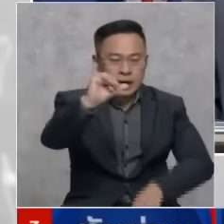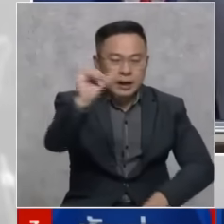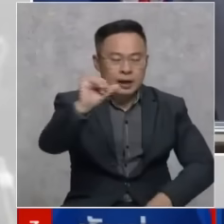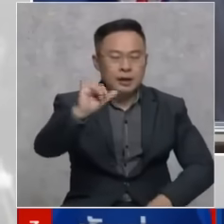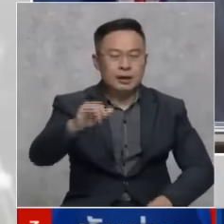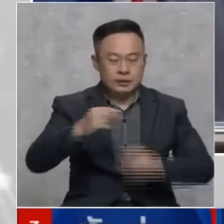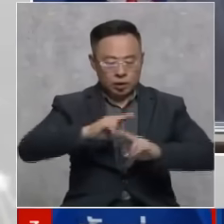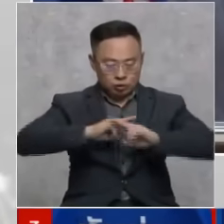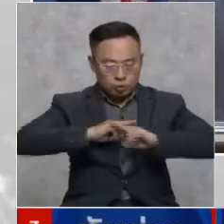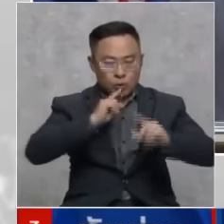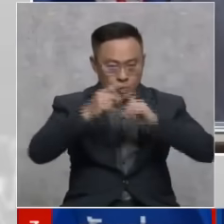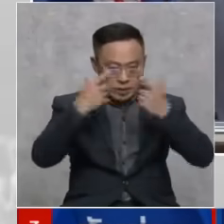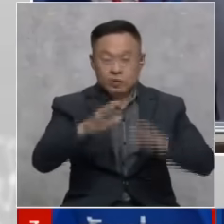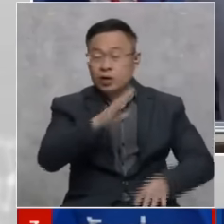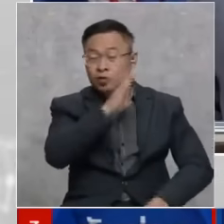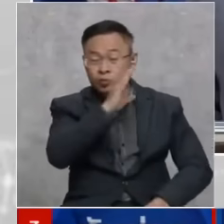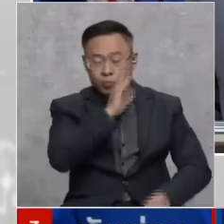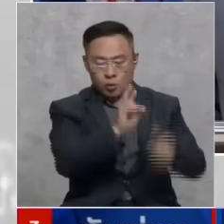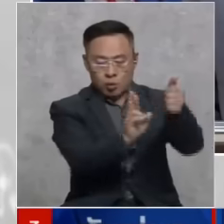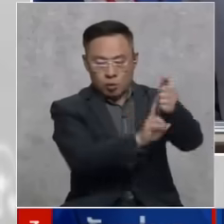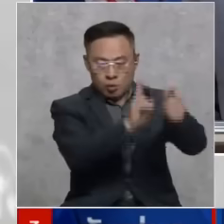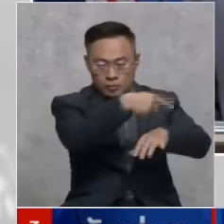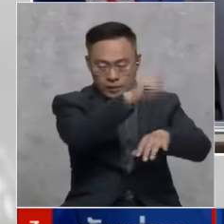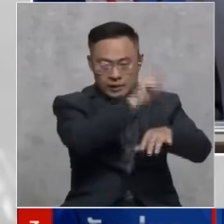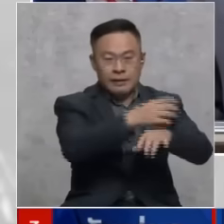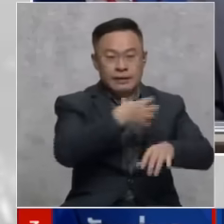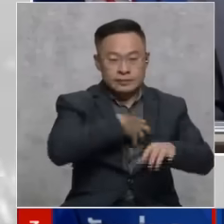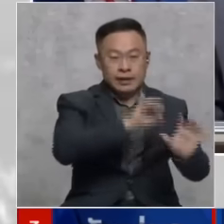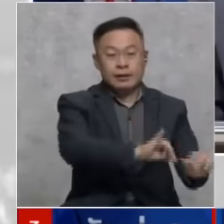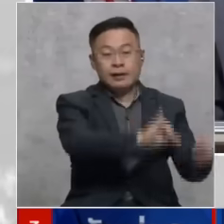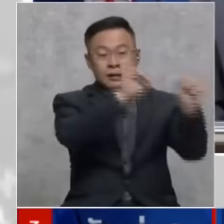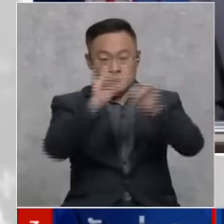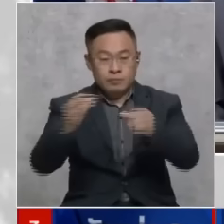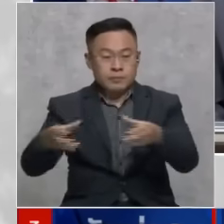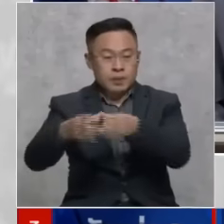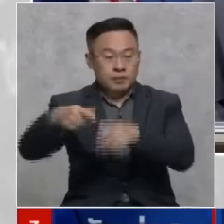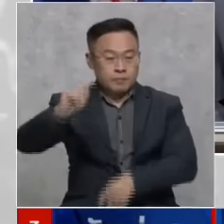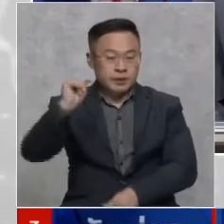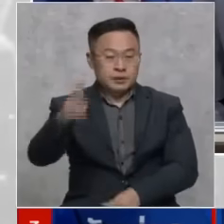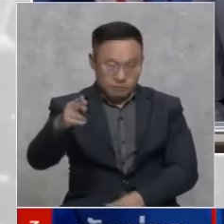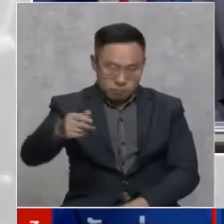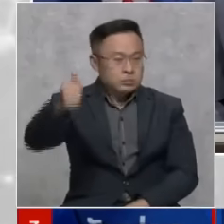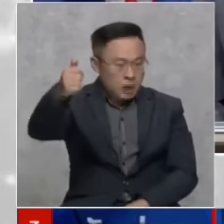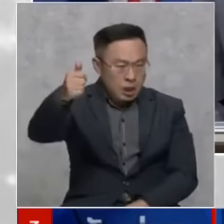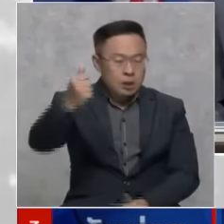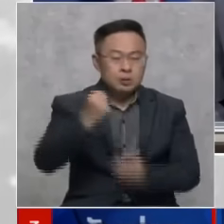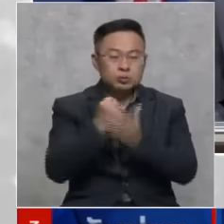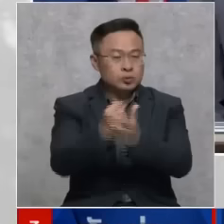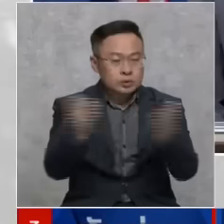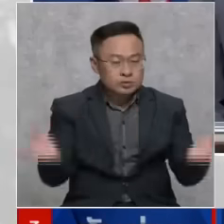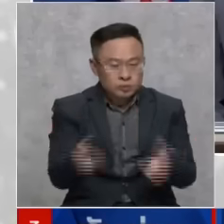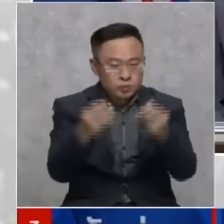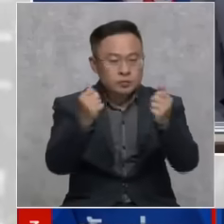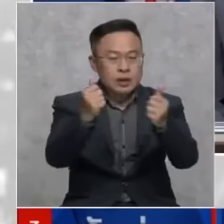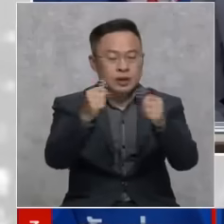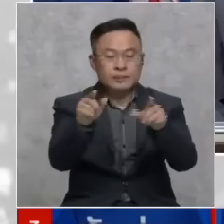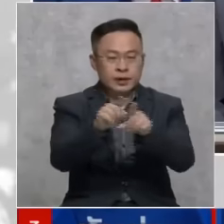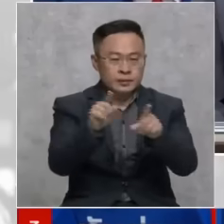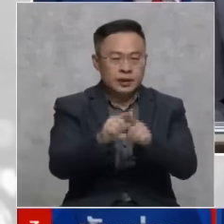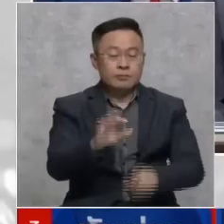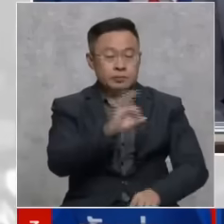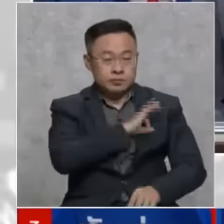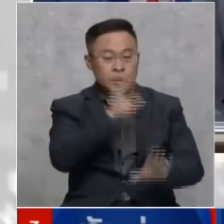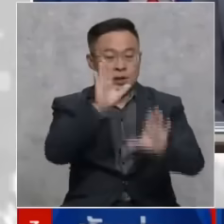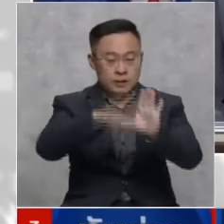แล้วก็เคยบอกหมออ๋องไปแล้วด้วยว่าถ้ามีอะไรจะพูดคุยกันได้พรรคเป็นธรรมยินดีให้การสนับสนุนทุกอย่างแ